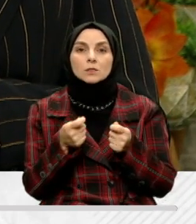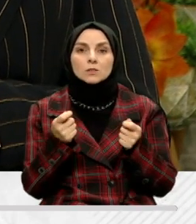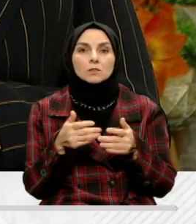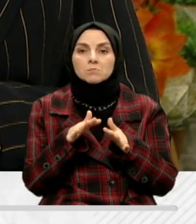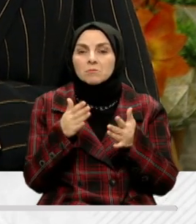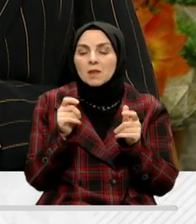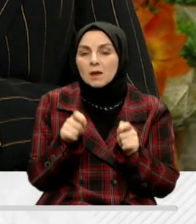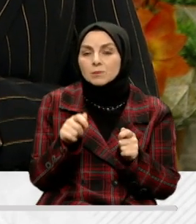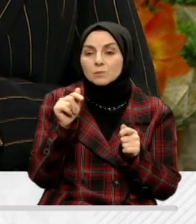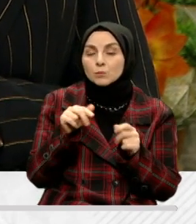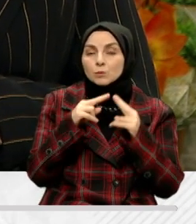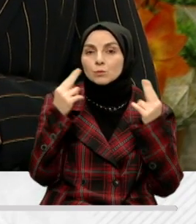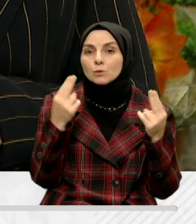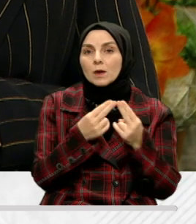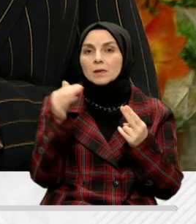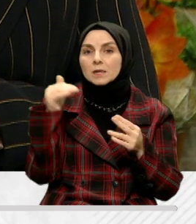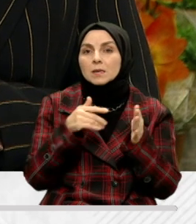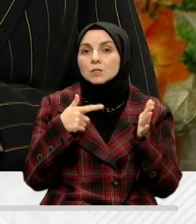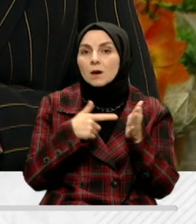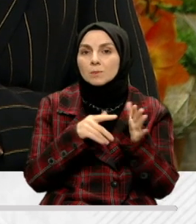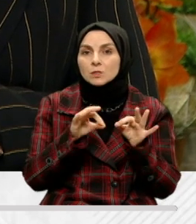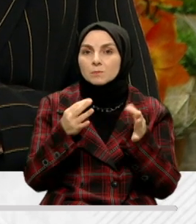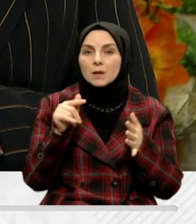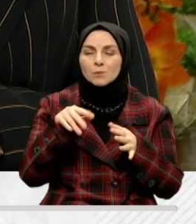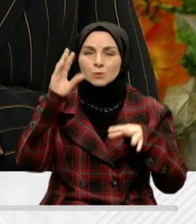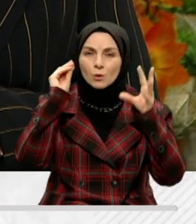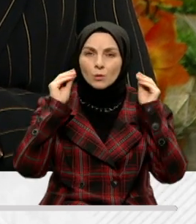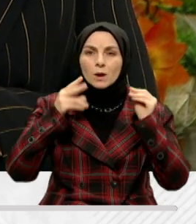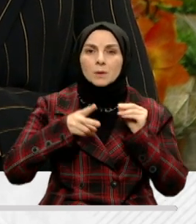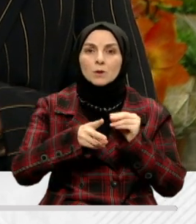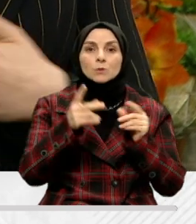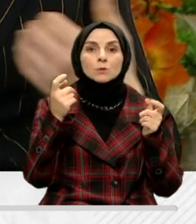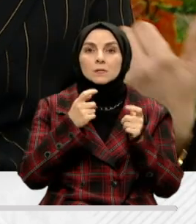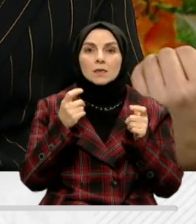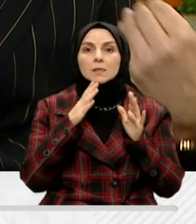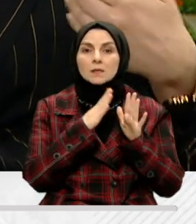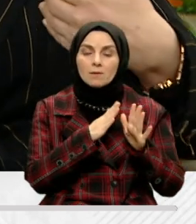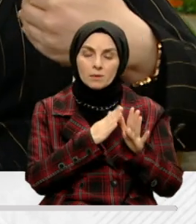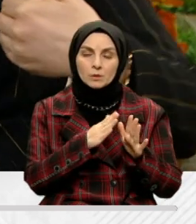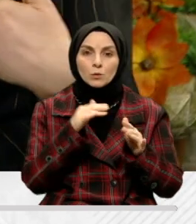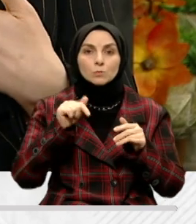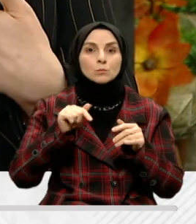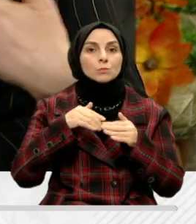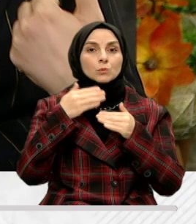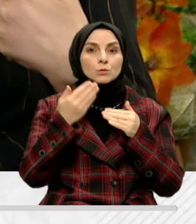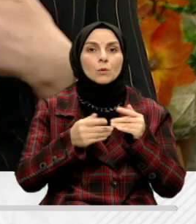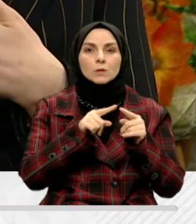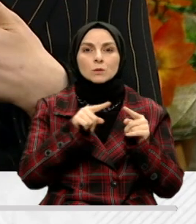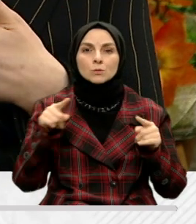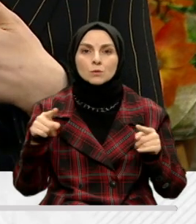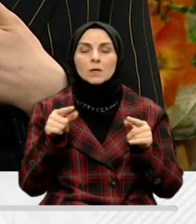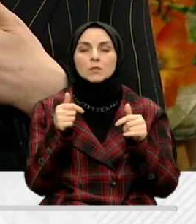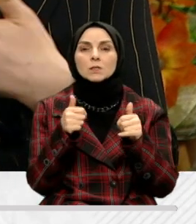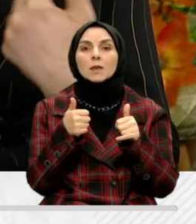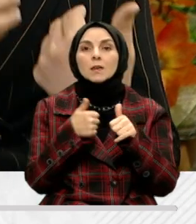dünyaya geliş amacım nedir ve burada öğrenme yolculuğumda nerede devam ediyorum? Sonraki süreç eşini yanına alarak